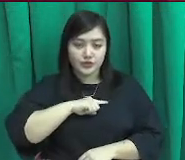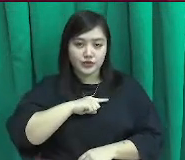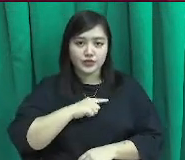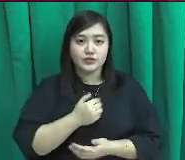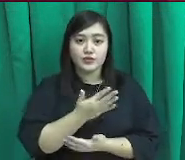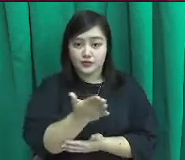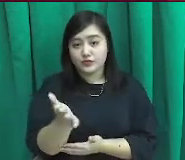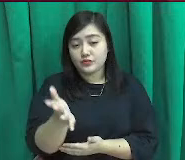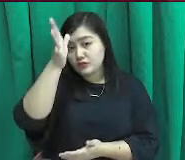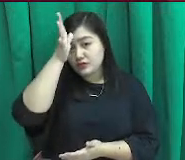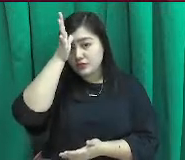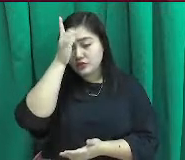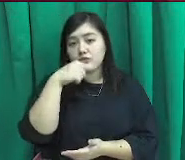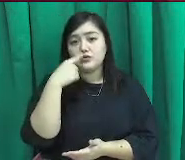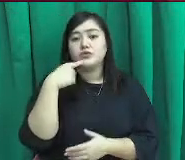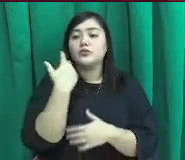at